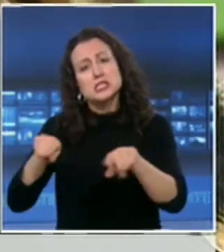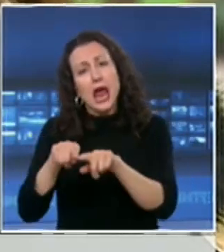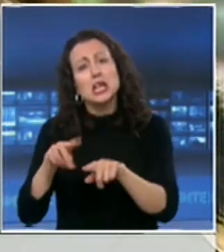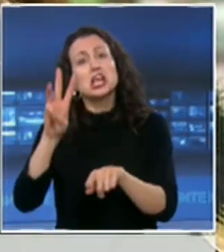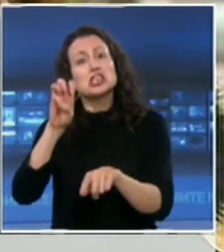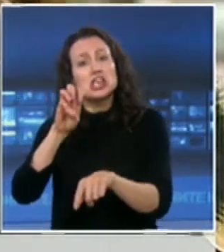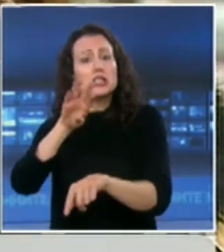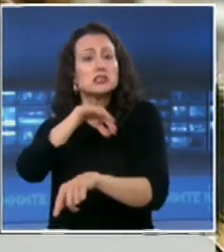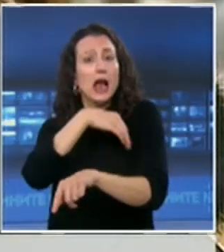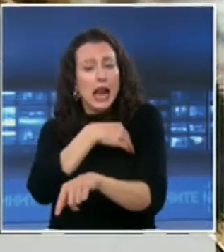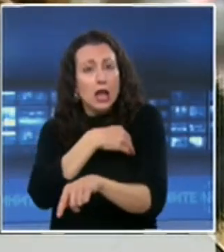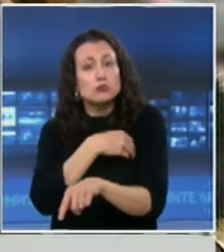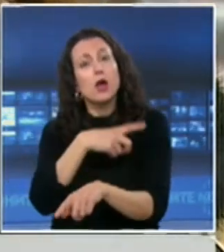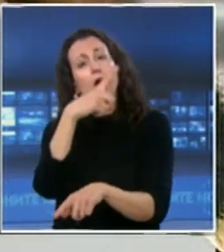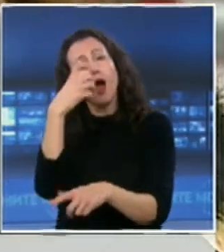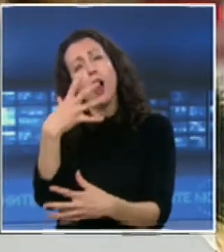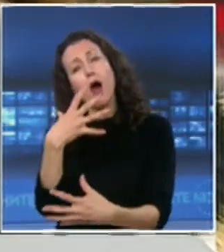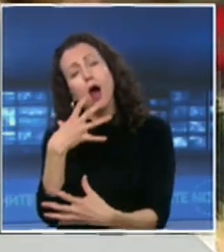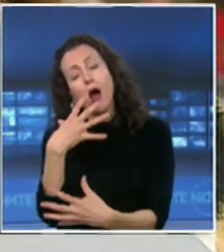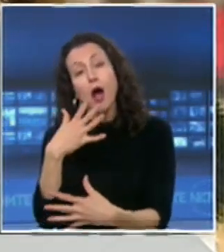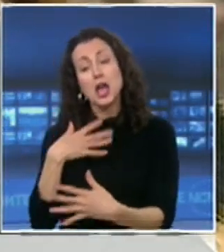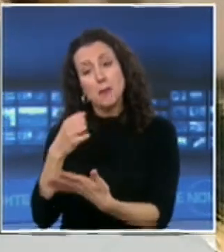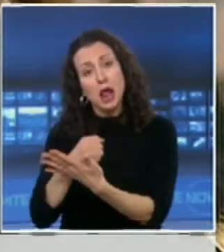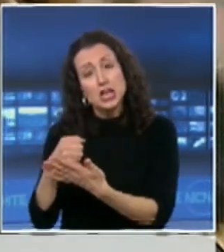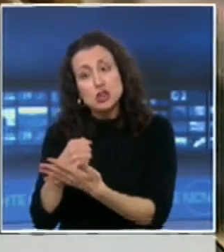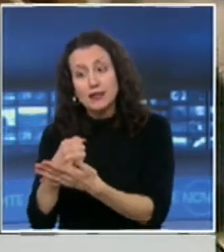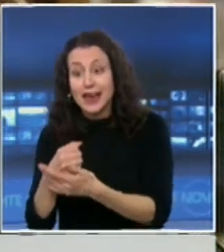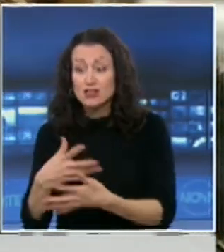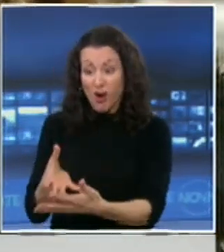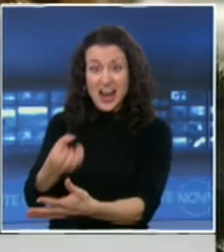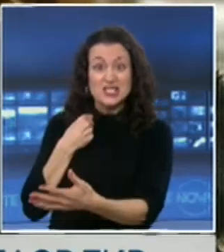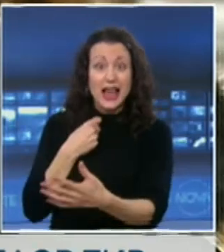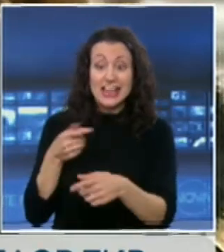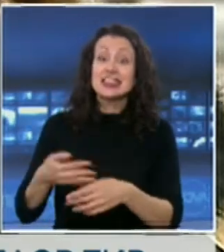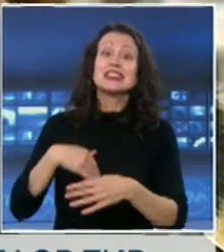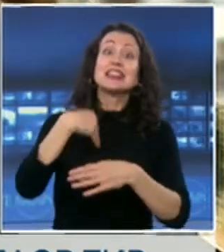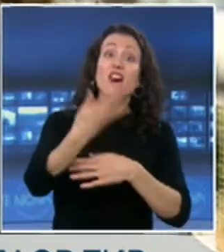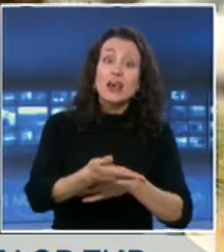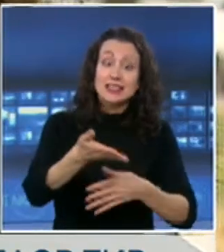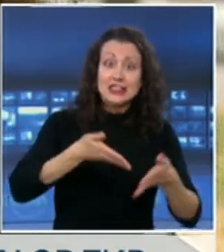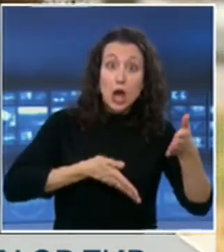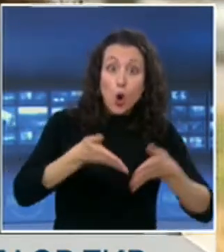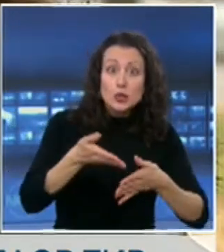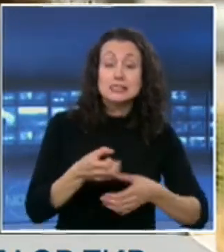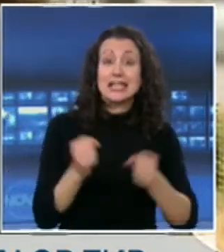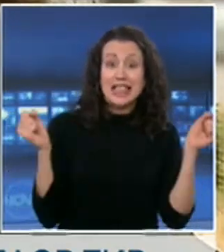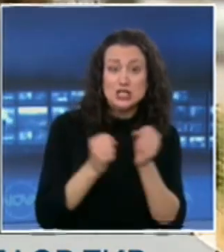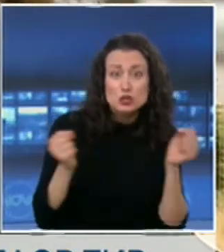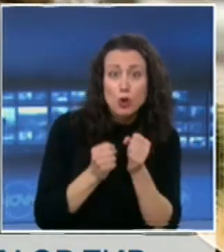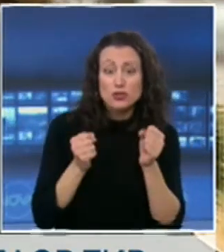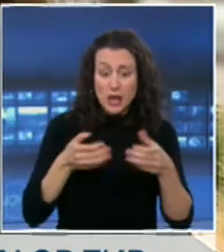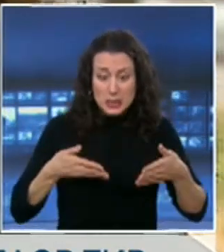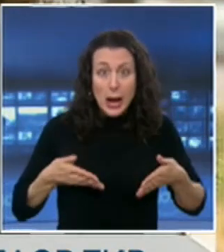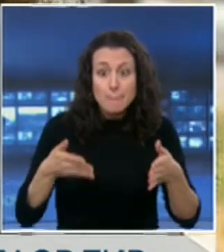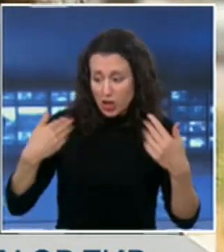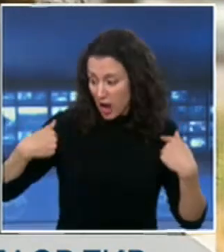и провеждащо се лечение на студа, на пътя, на стълбите, с труби около